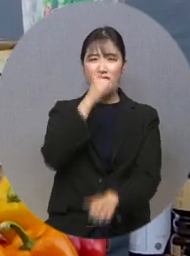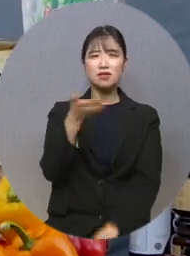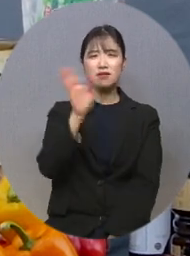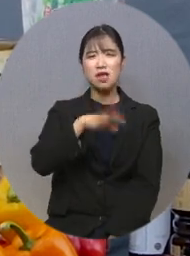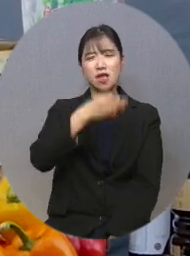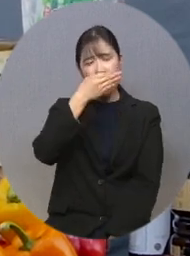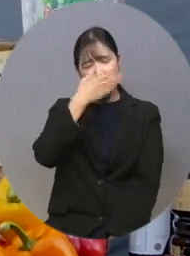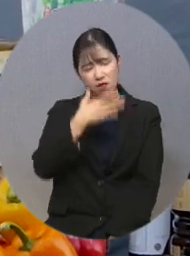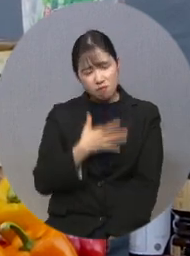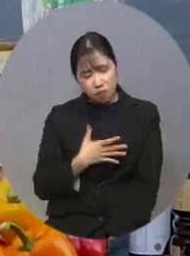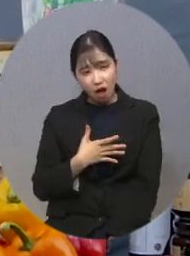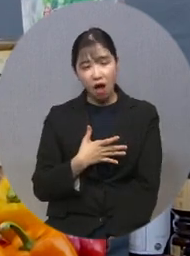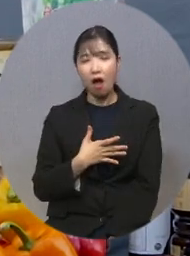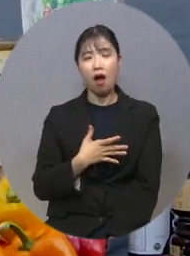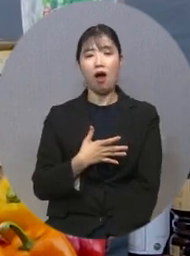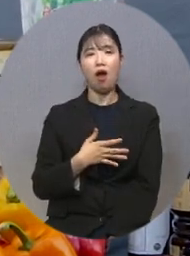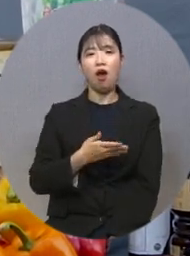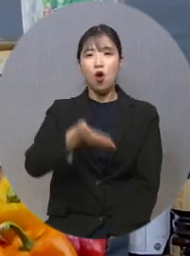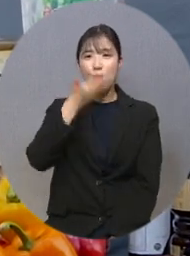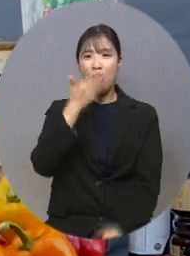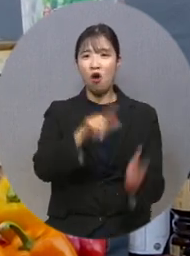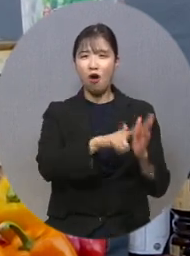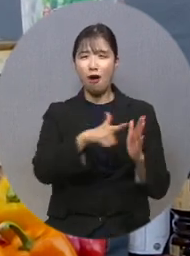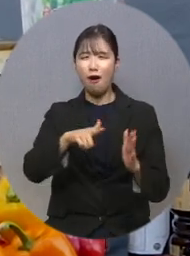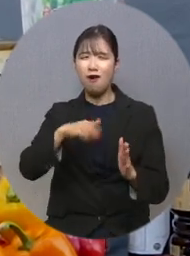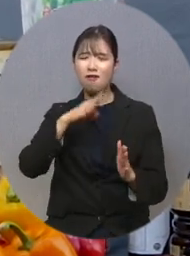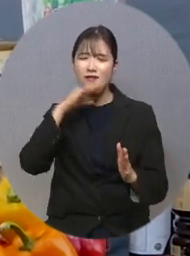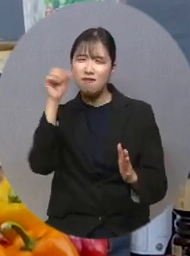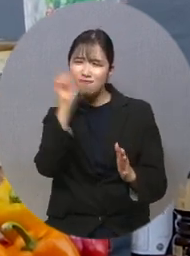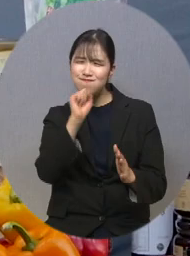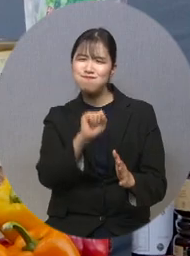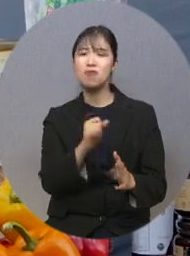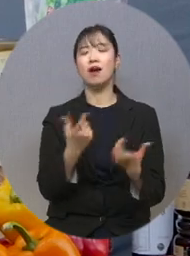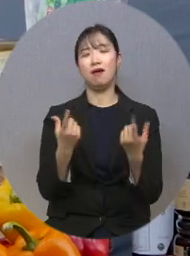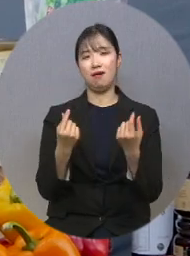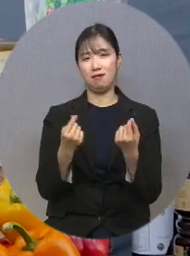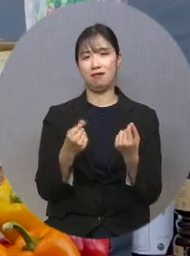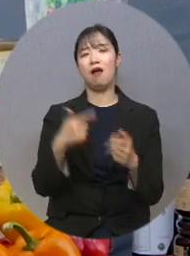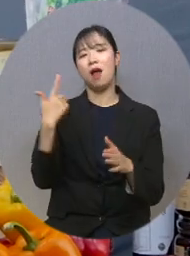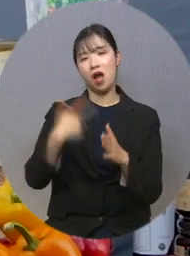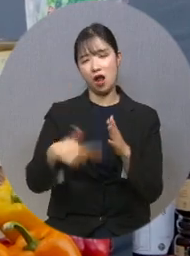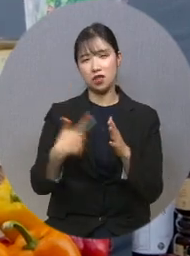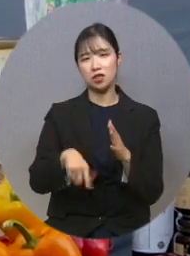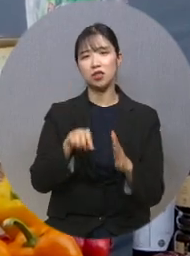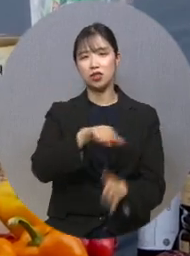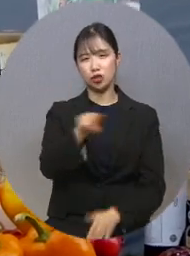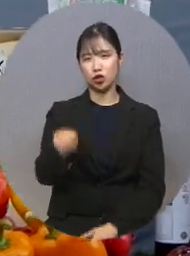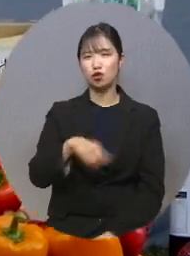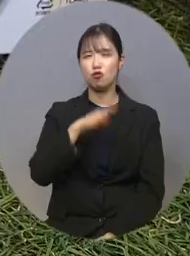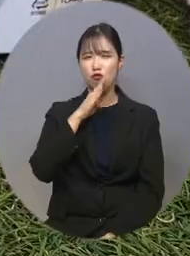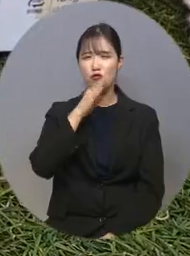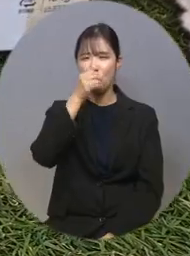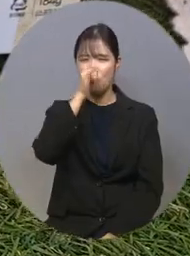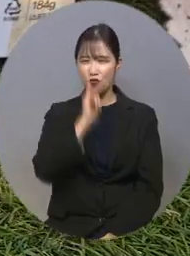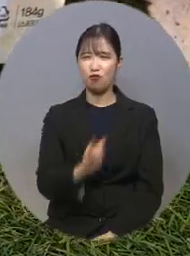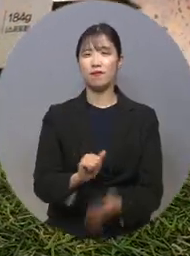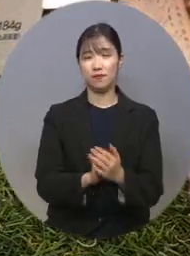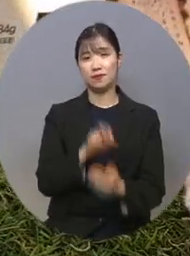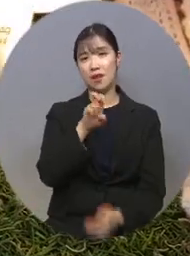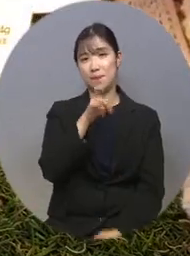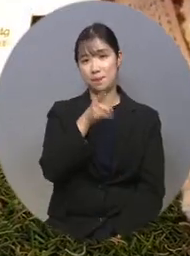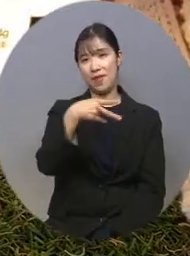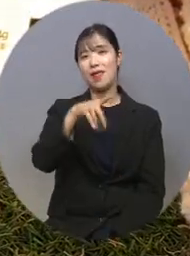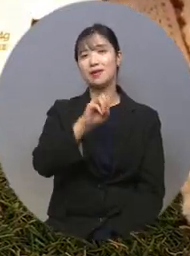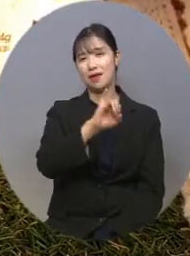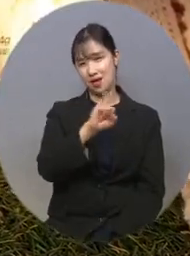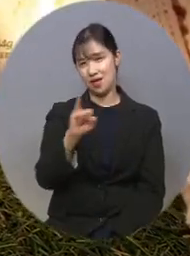먹거리에 뿍 눈을 떴대요. 눈을. 그 정도로 강진이 먹거리가 아주 대단합니다. 예, 소개할게요. 매생이.